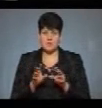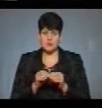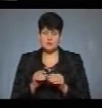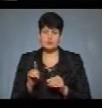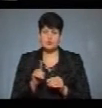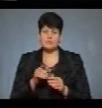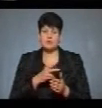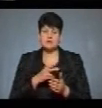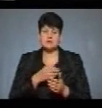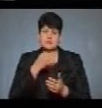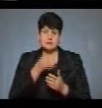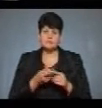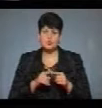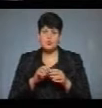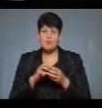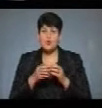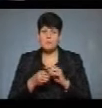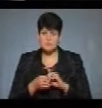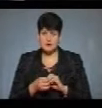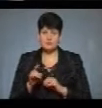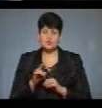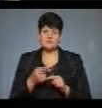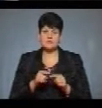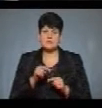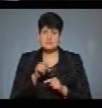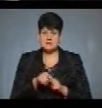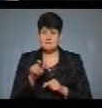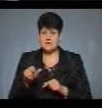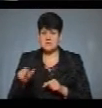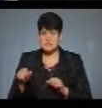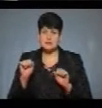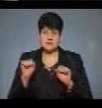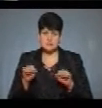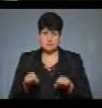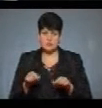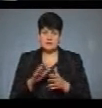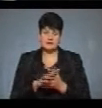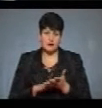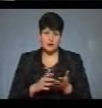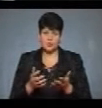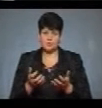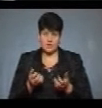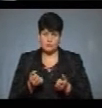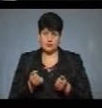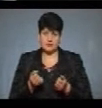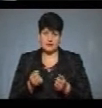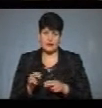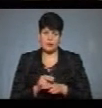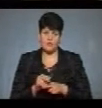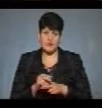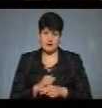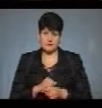щоб заявити про таку проблему, щоб ці пацієнти змогли далі отримувати